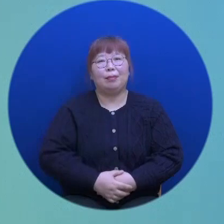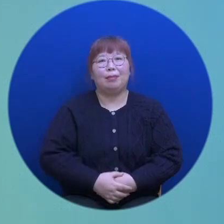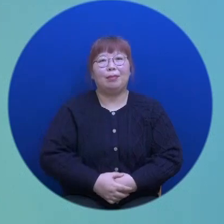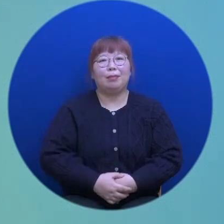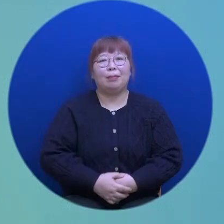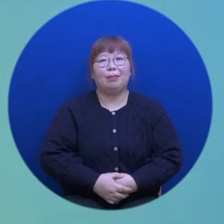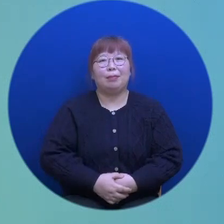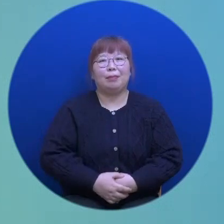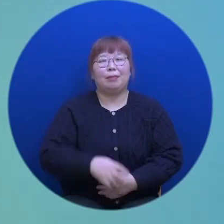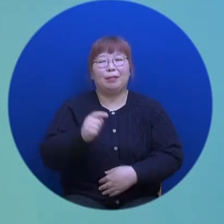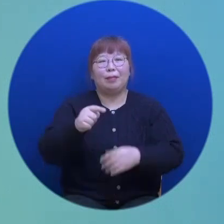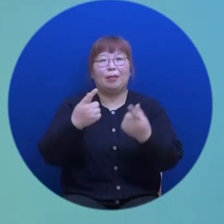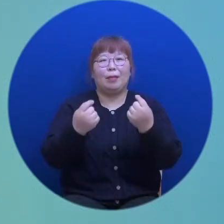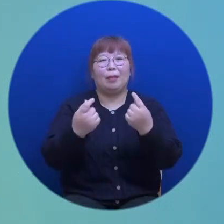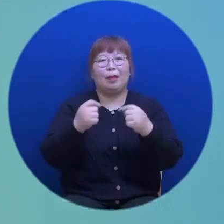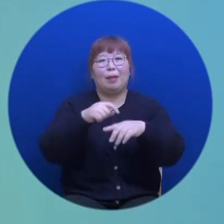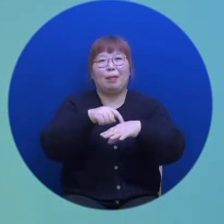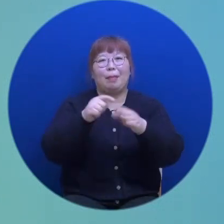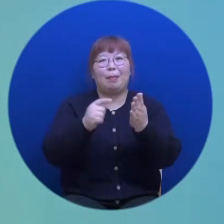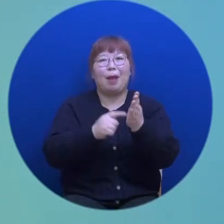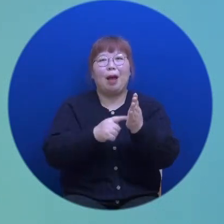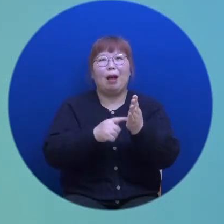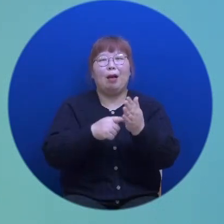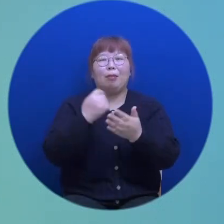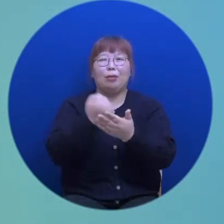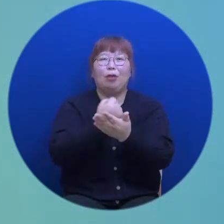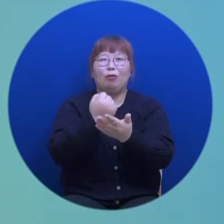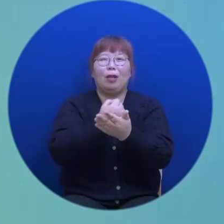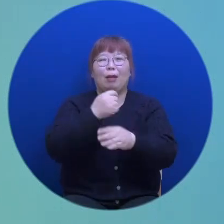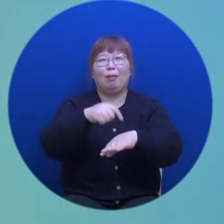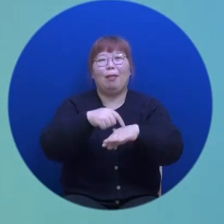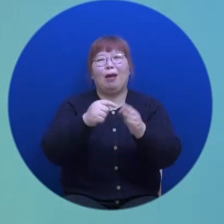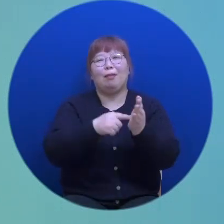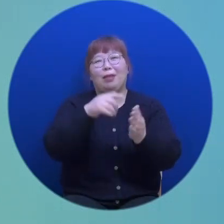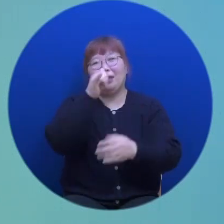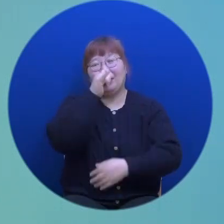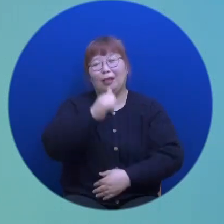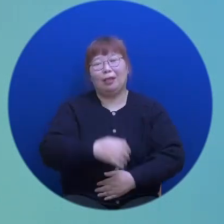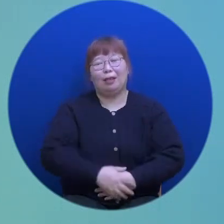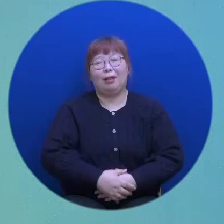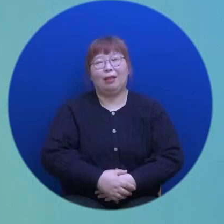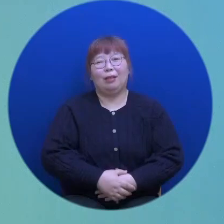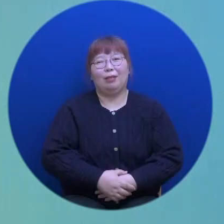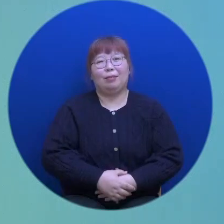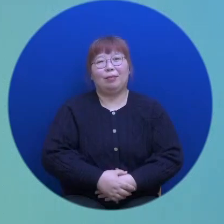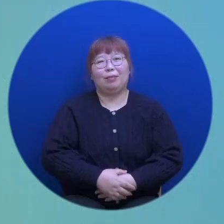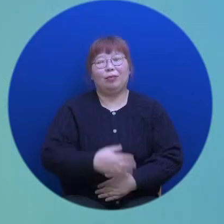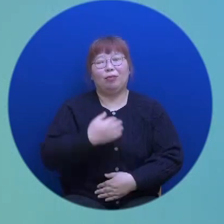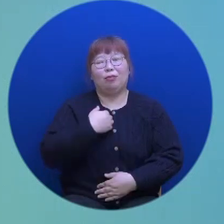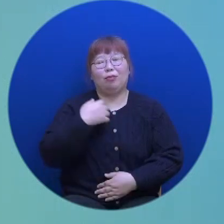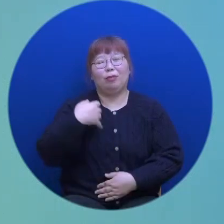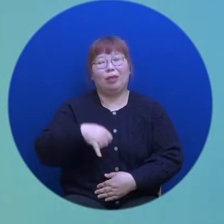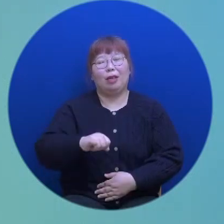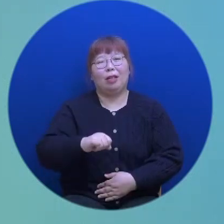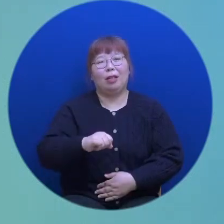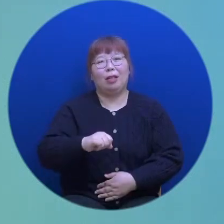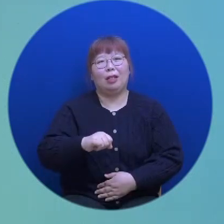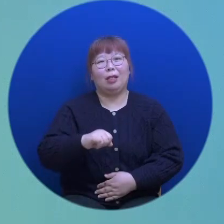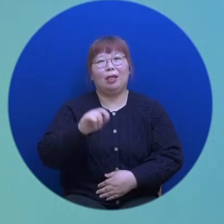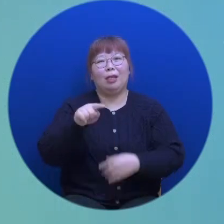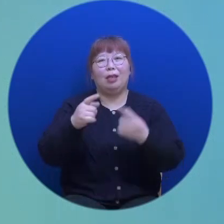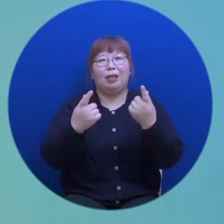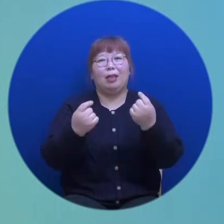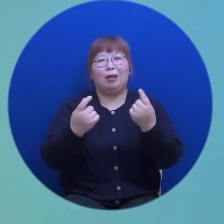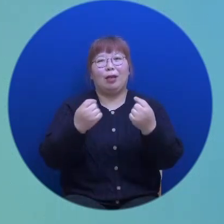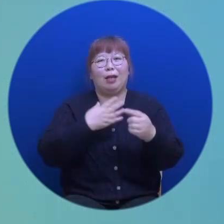그 씁쓸한 마음, 그 서운한 마음이 들더랍니다. 야, 우리 딸이 이렇게까지